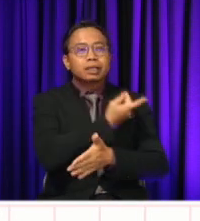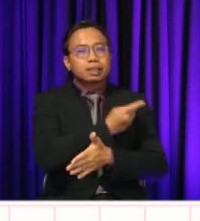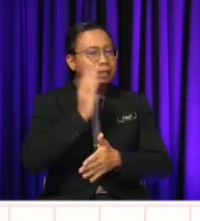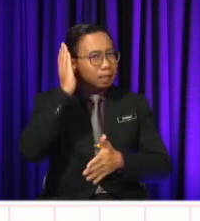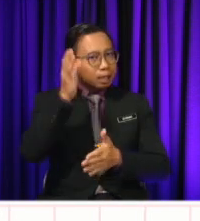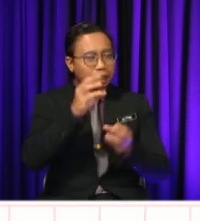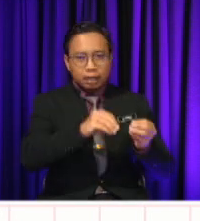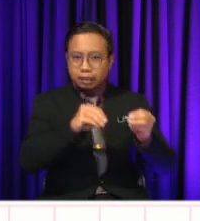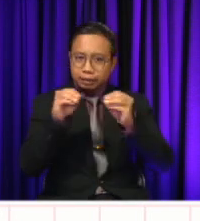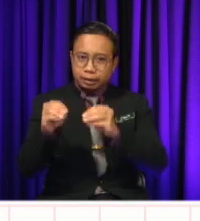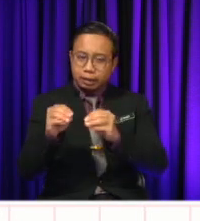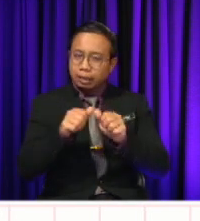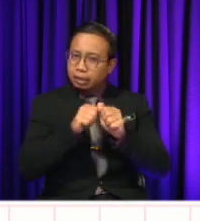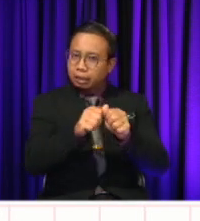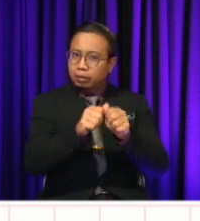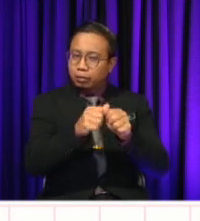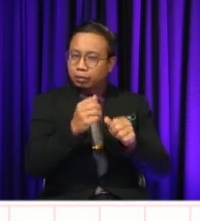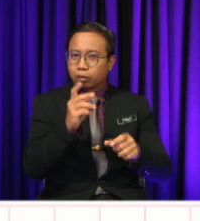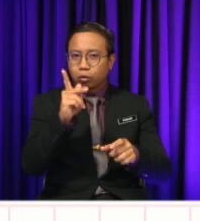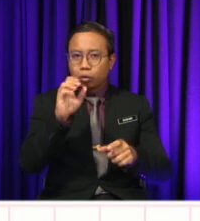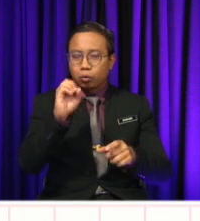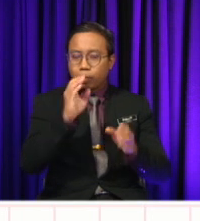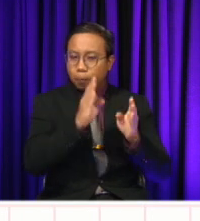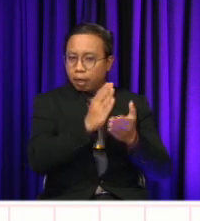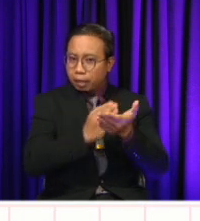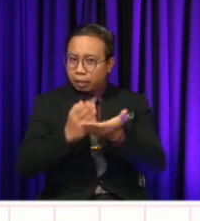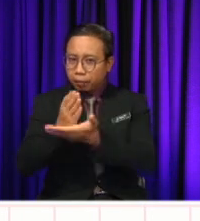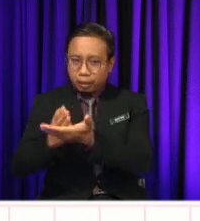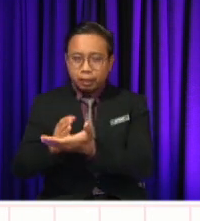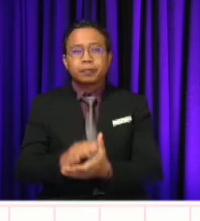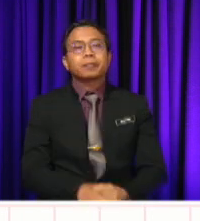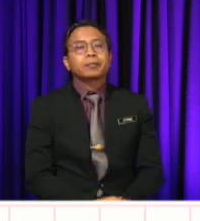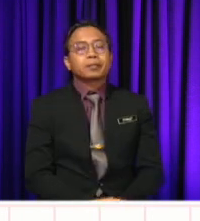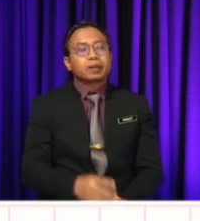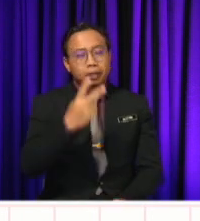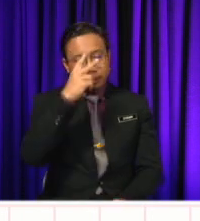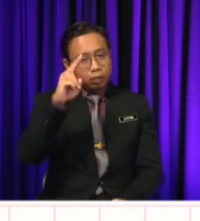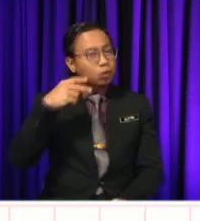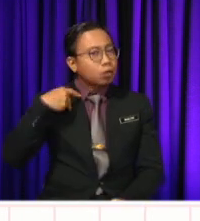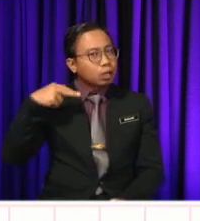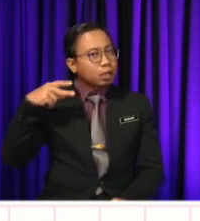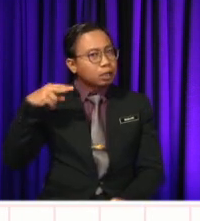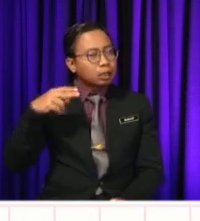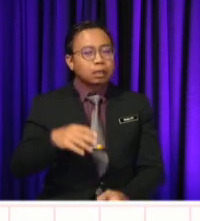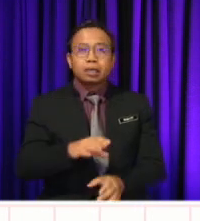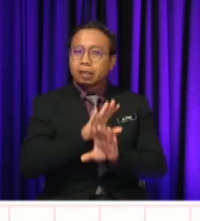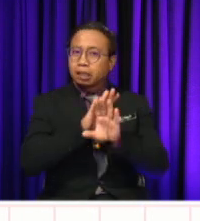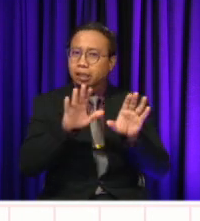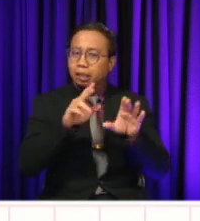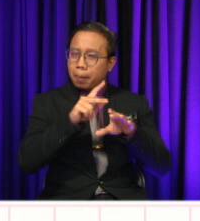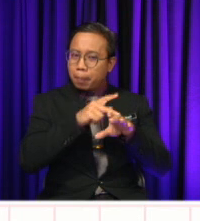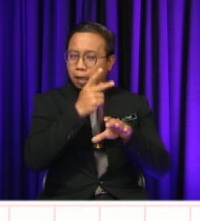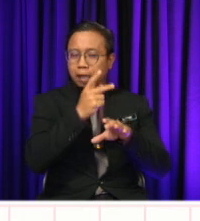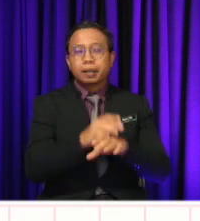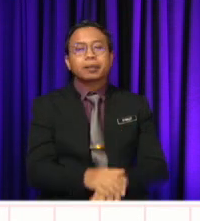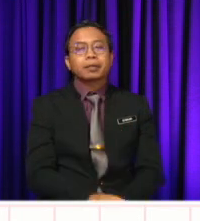mengikuti komponen sebab setiap komponen Oke kalau kita tengok komponen kaki takkan kita ndak pakai